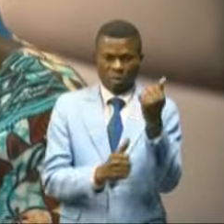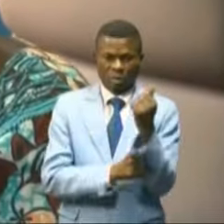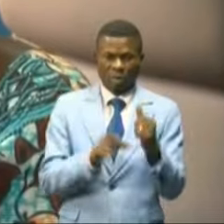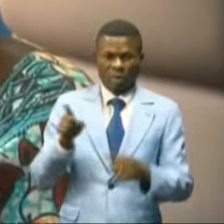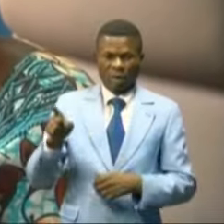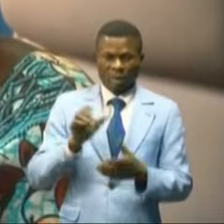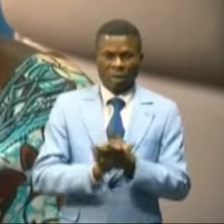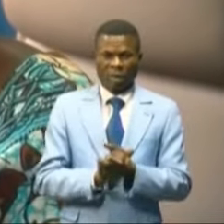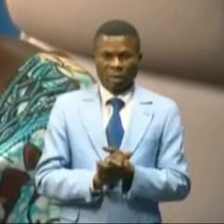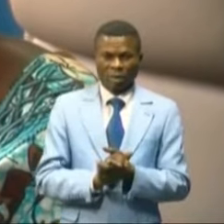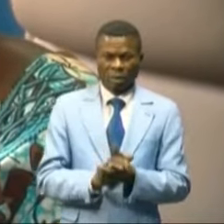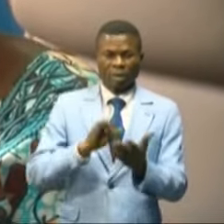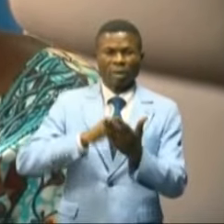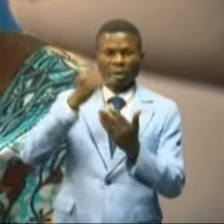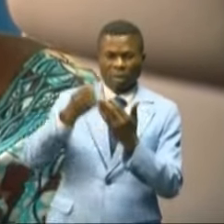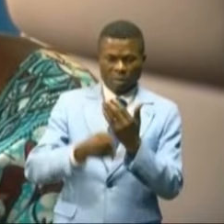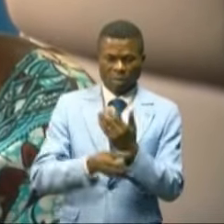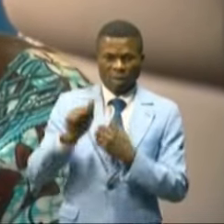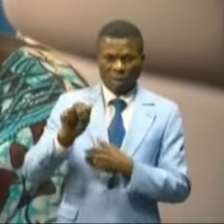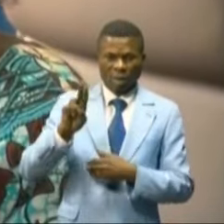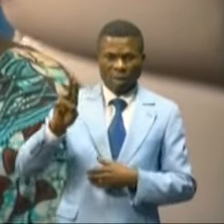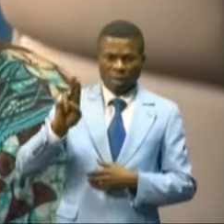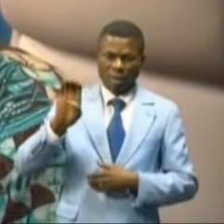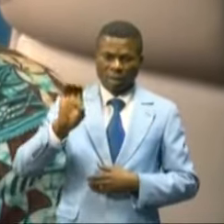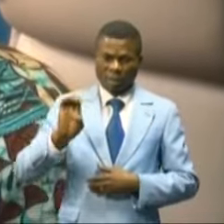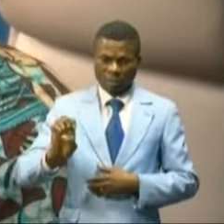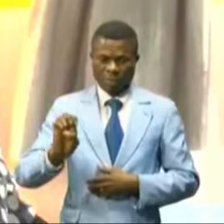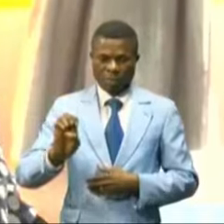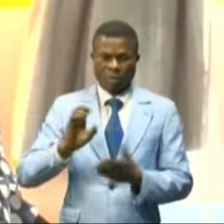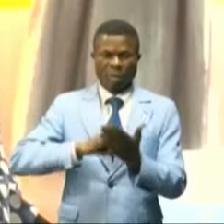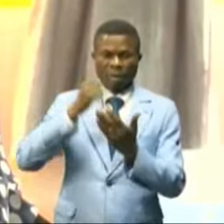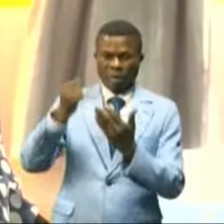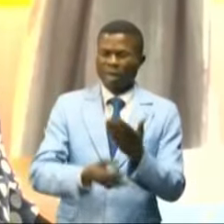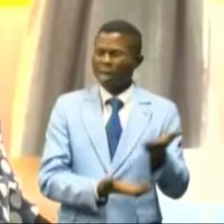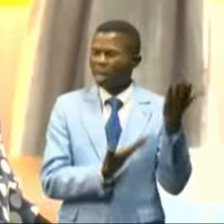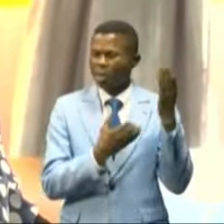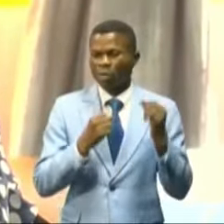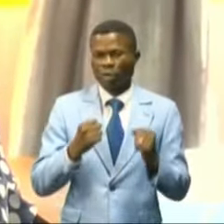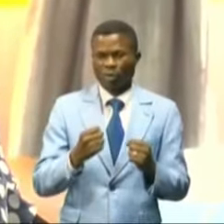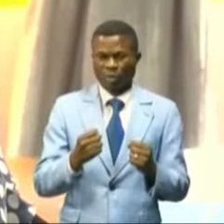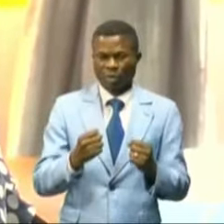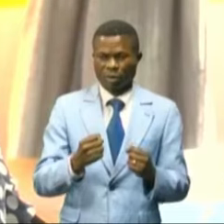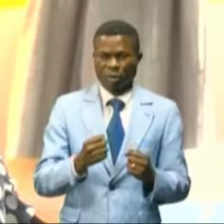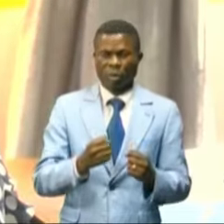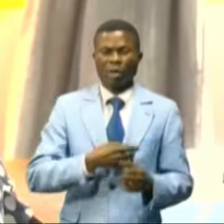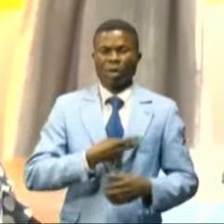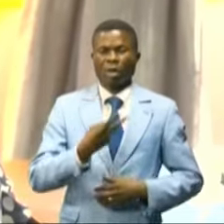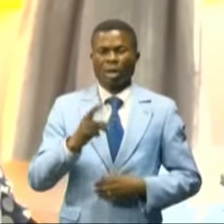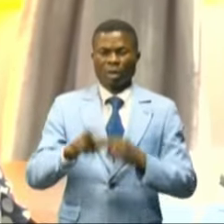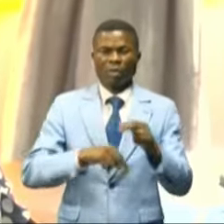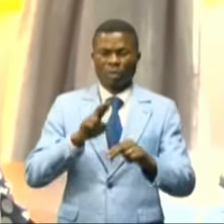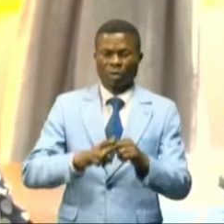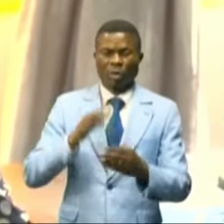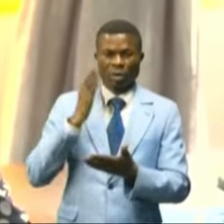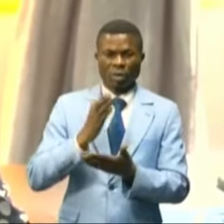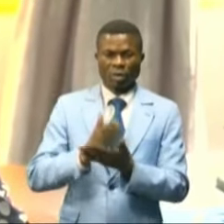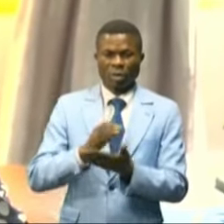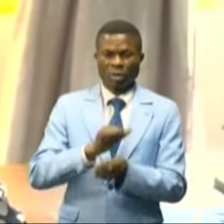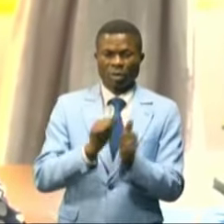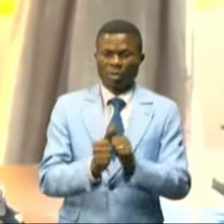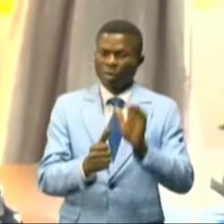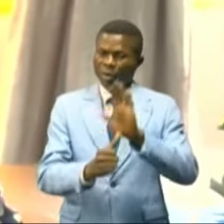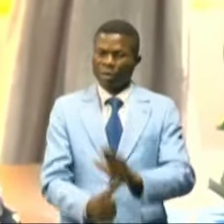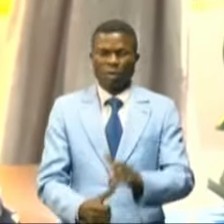Chambou-Mwanvita, le projet Arrête. Un projet de grande envergure à vocation nationale pour lutter contre la traite